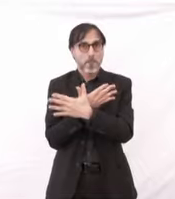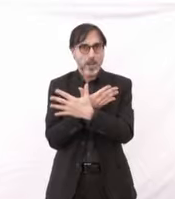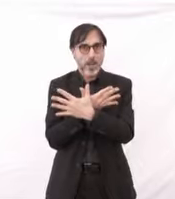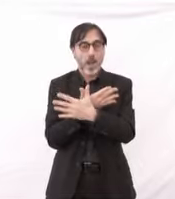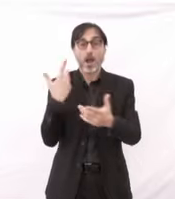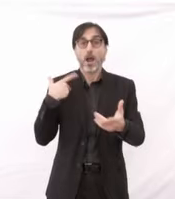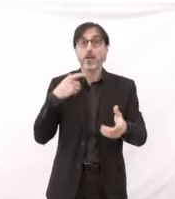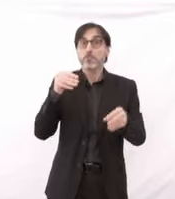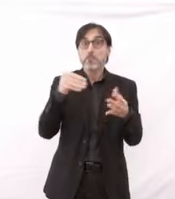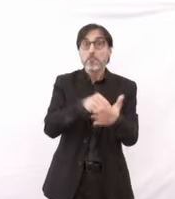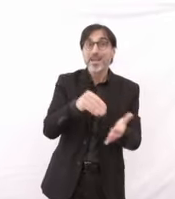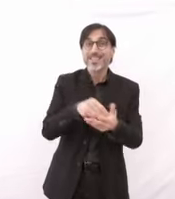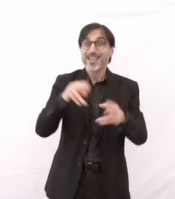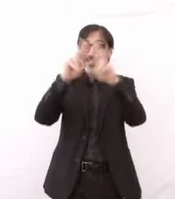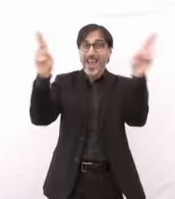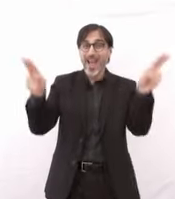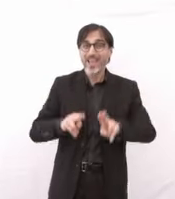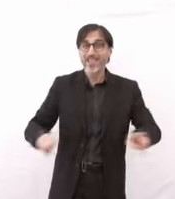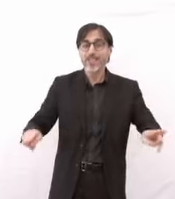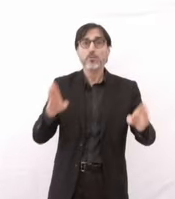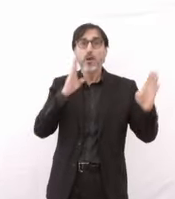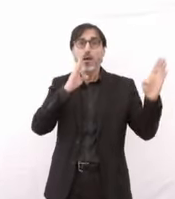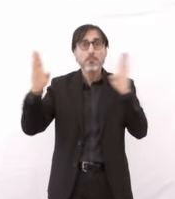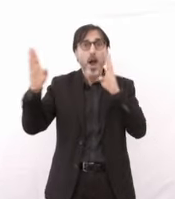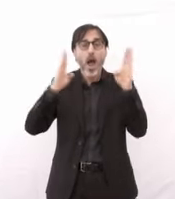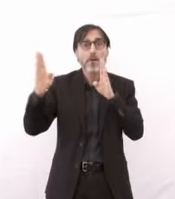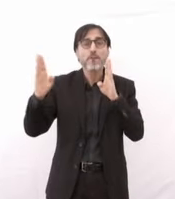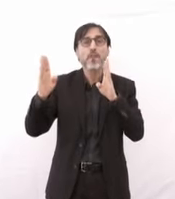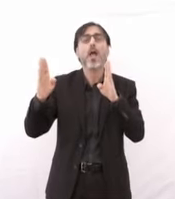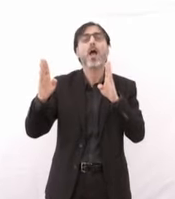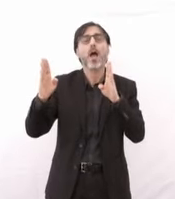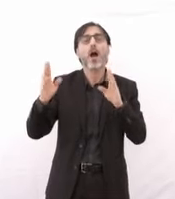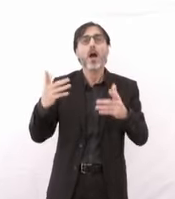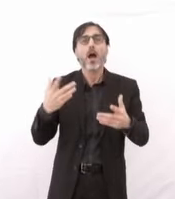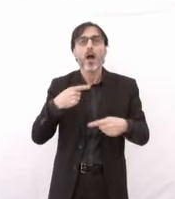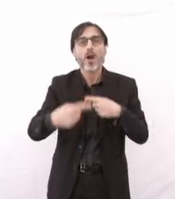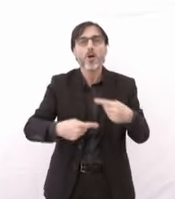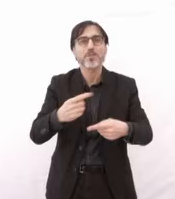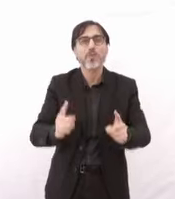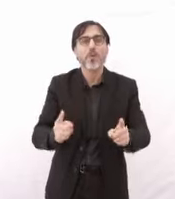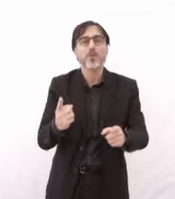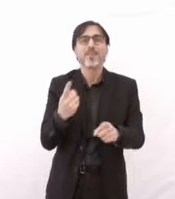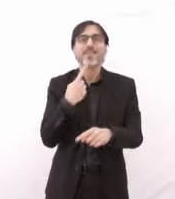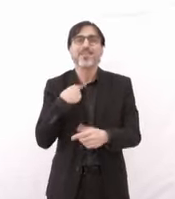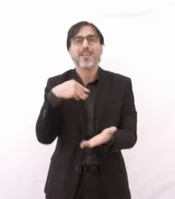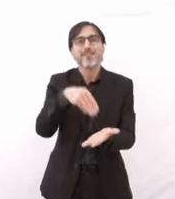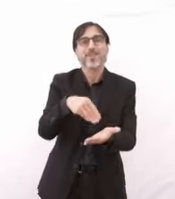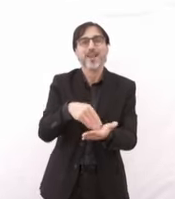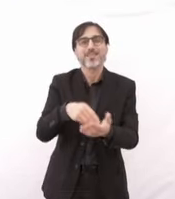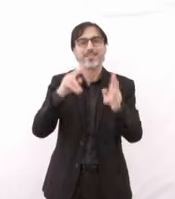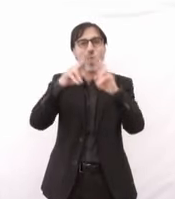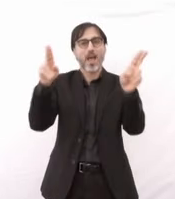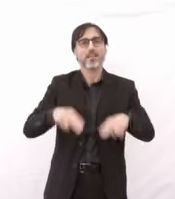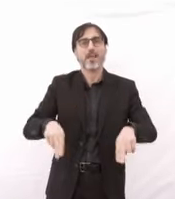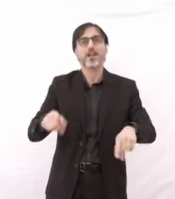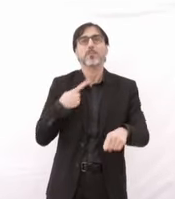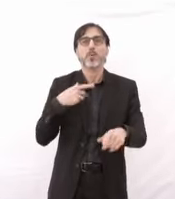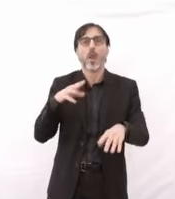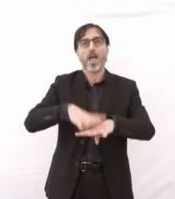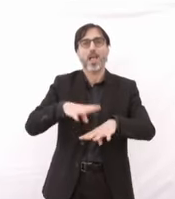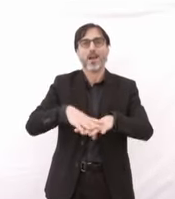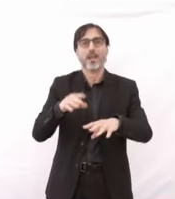presenza internazionale delle mafie ha generato un desiderio di una presenza internazionale anche delle